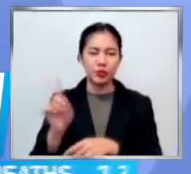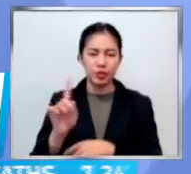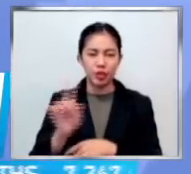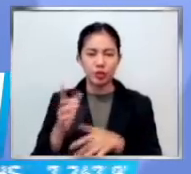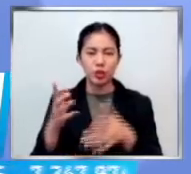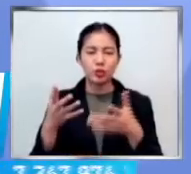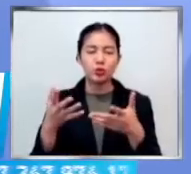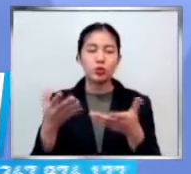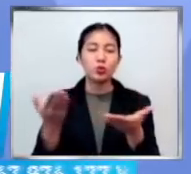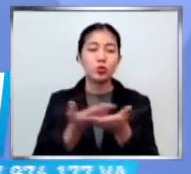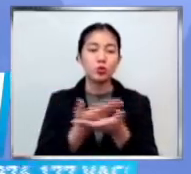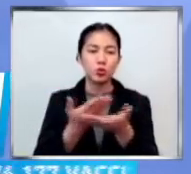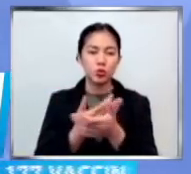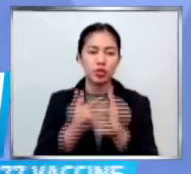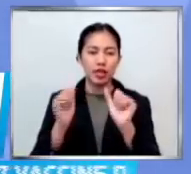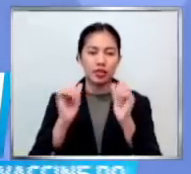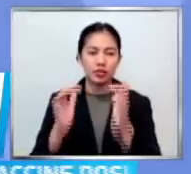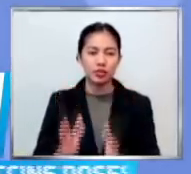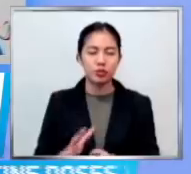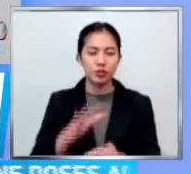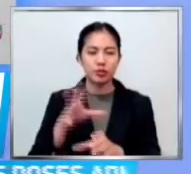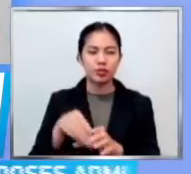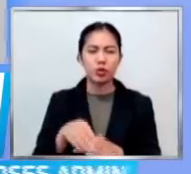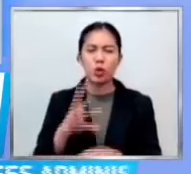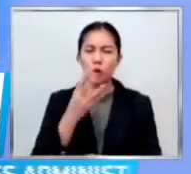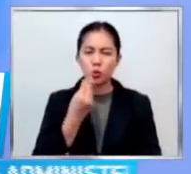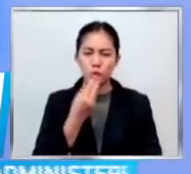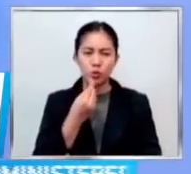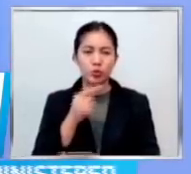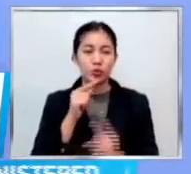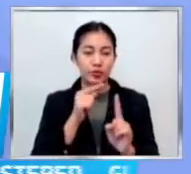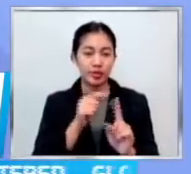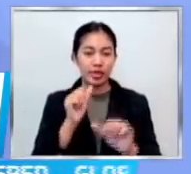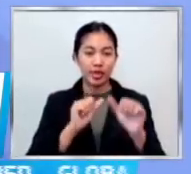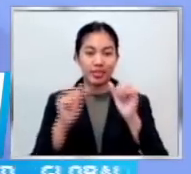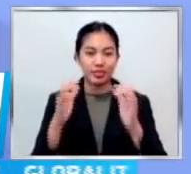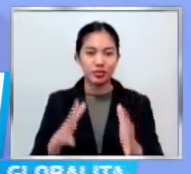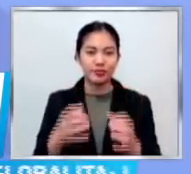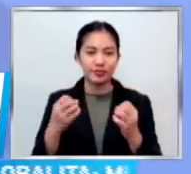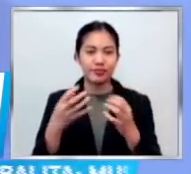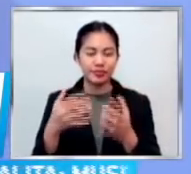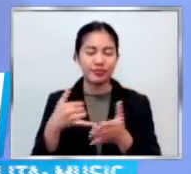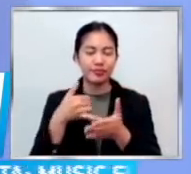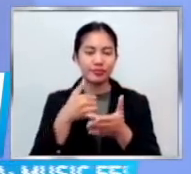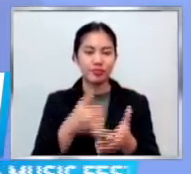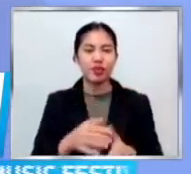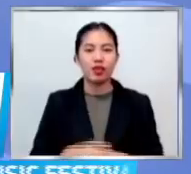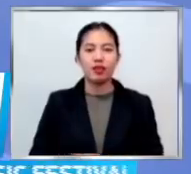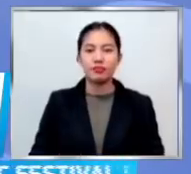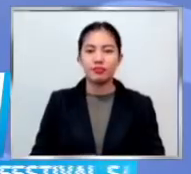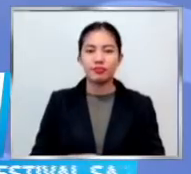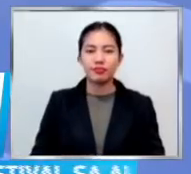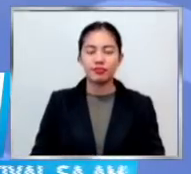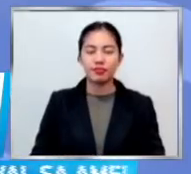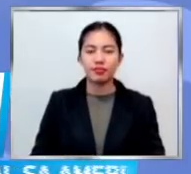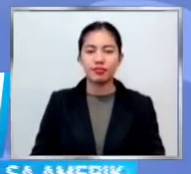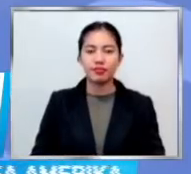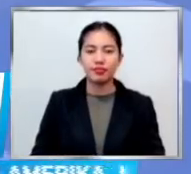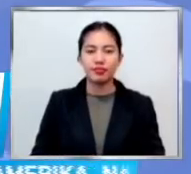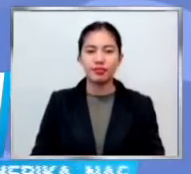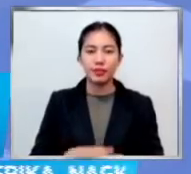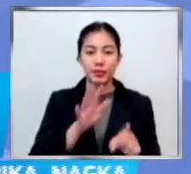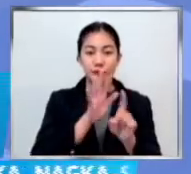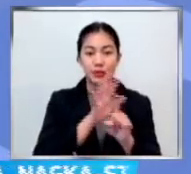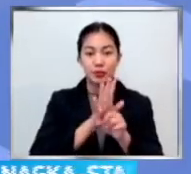unang post, ang clue ay isang multi-awarded actor. Sa sunod na post, kilalang box office hit royalty. Habang sa pangatlong